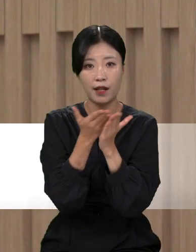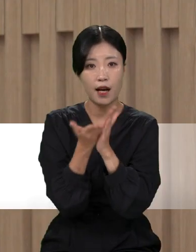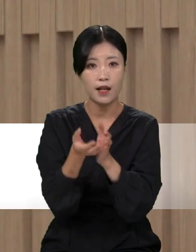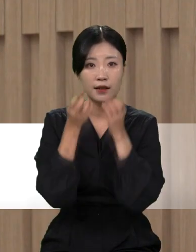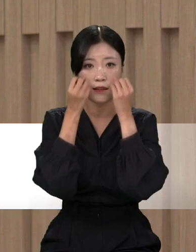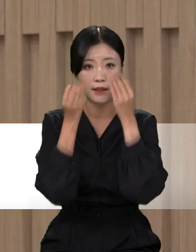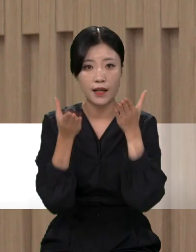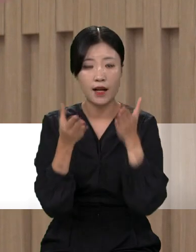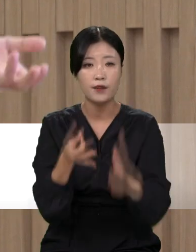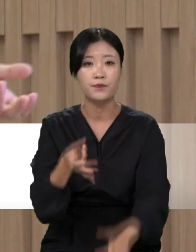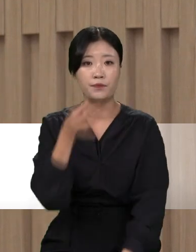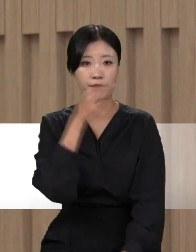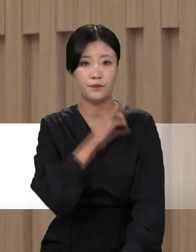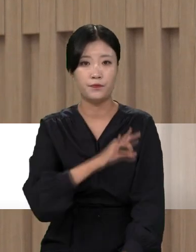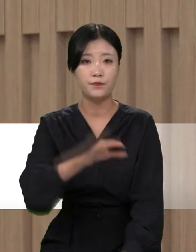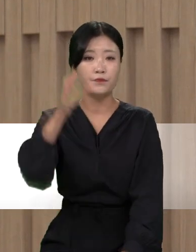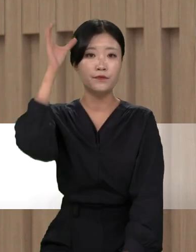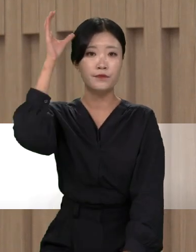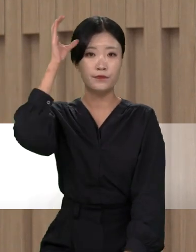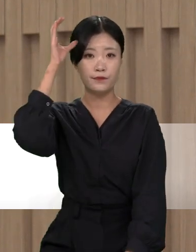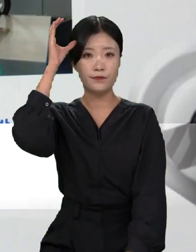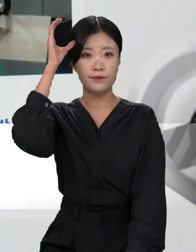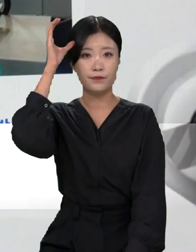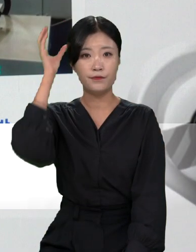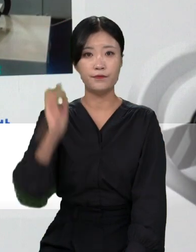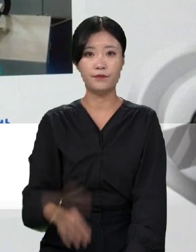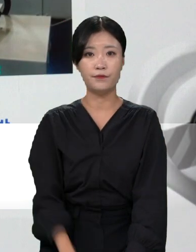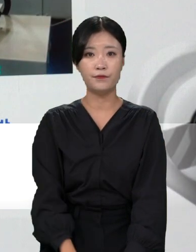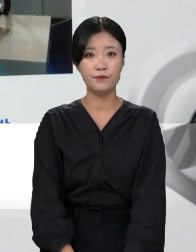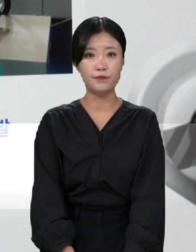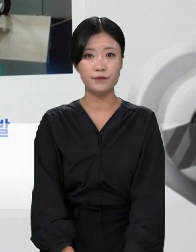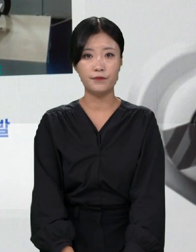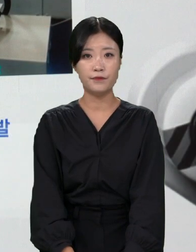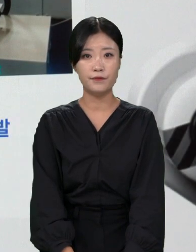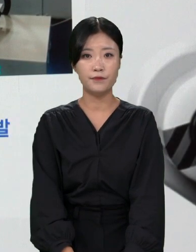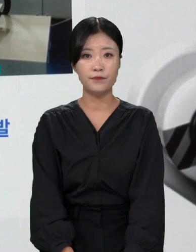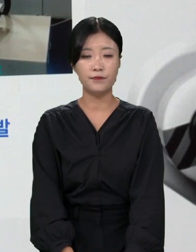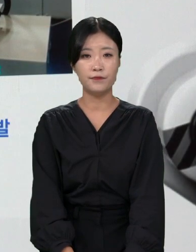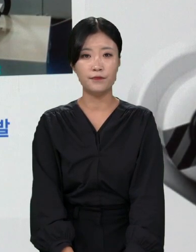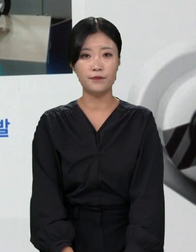통해 사회 경제 전 분야에 걸쳐 새로운 시너지 효과를 기대하고 있습니다.